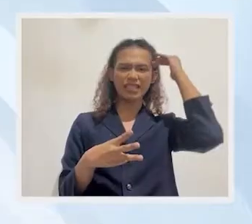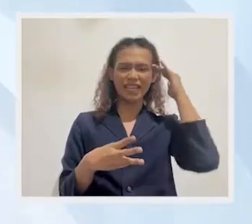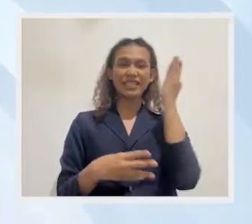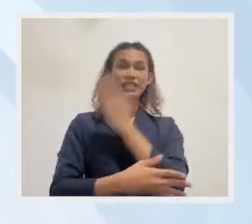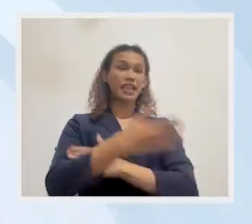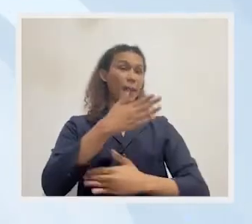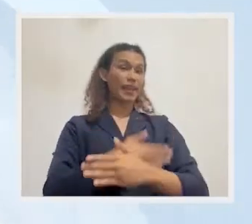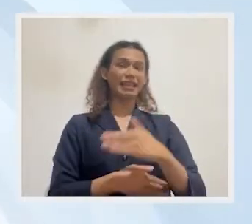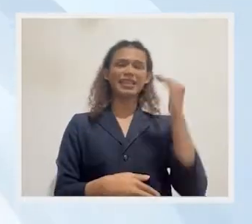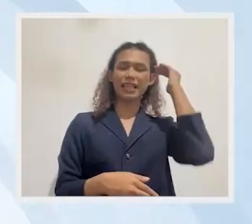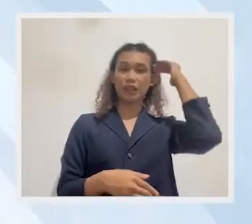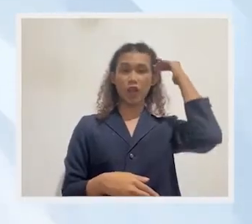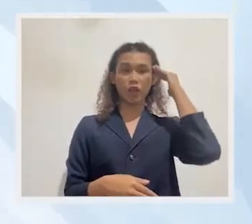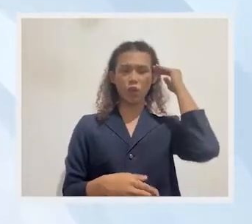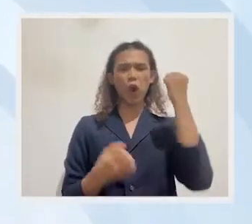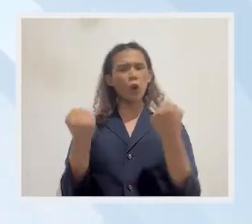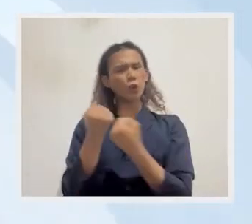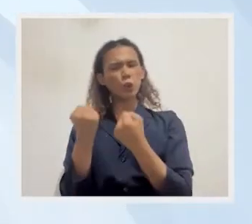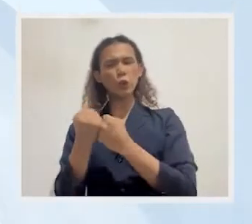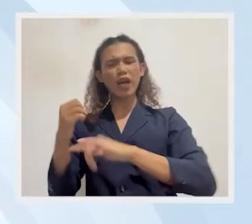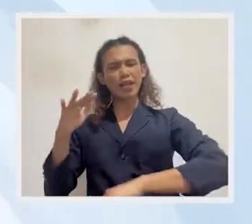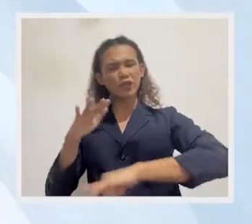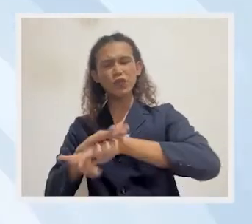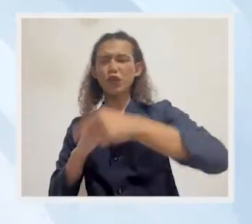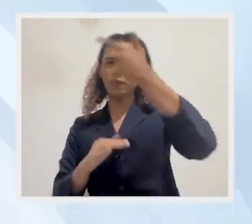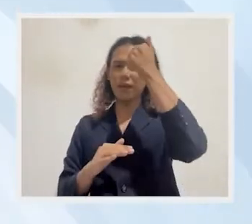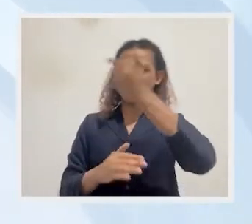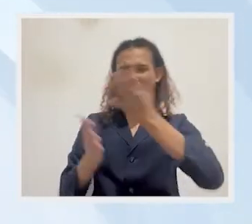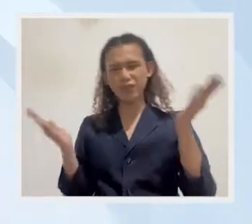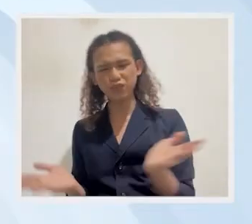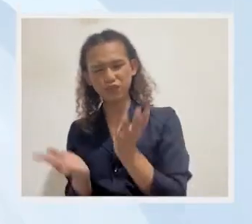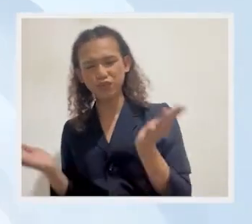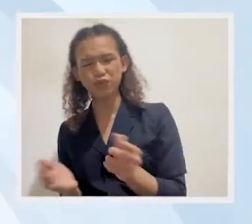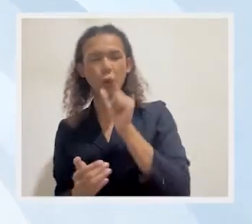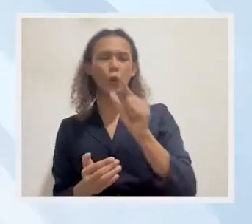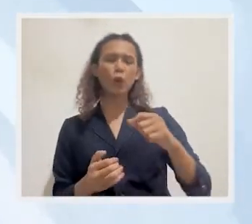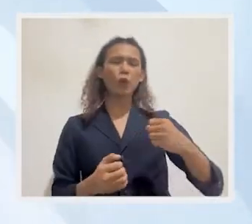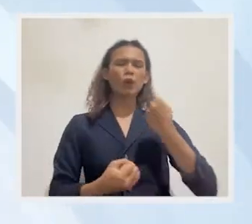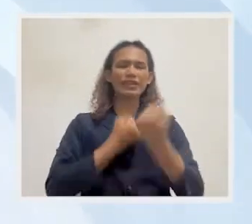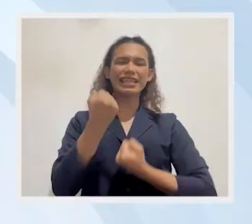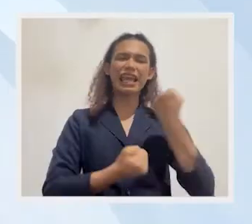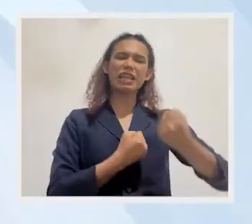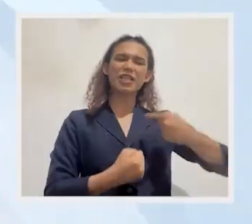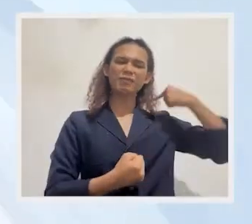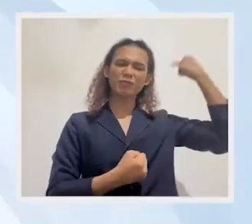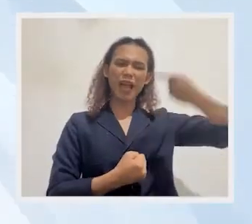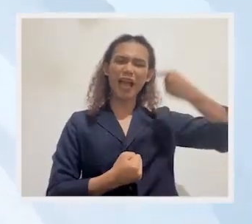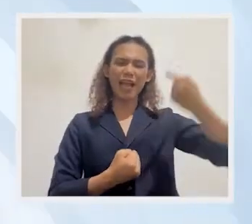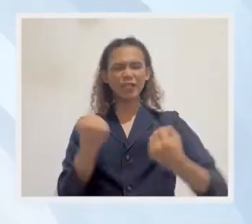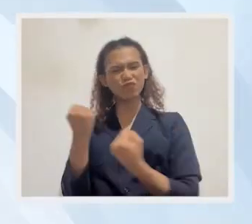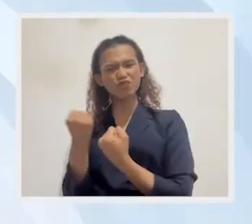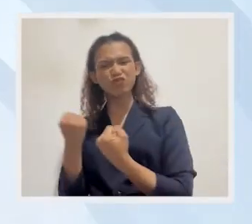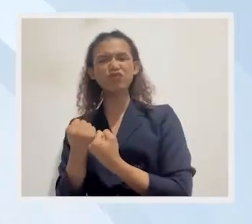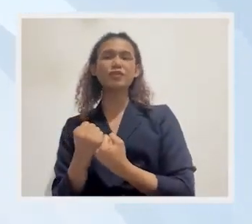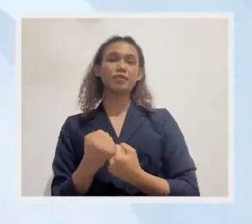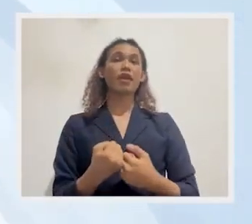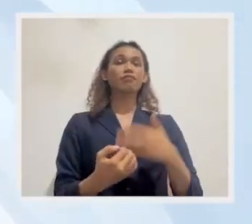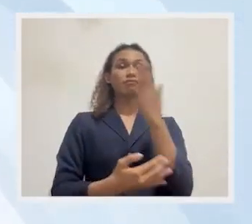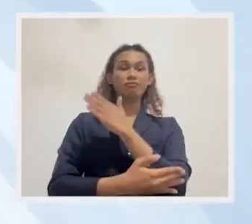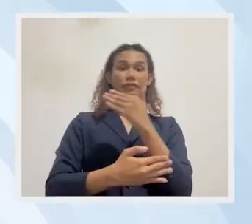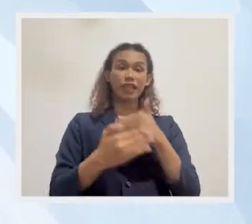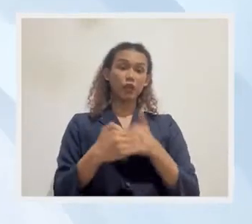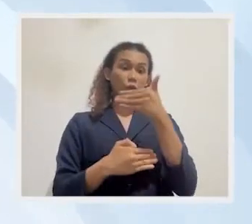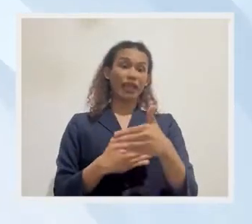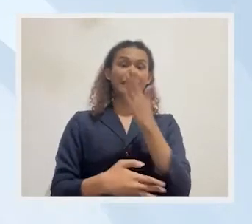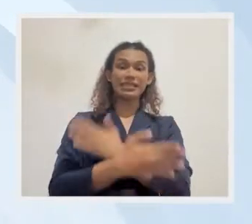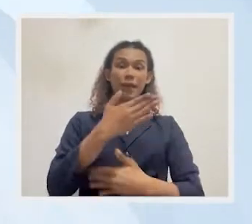mungkin membutuhkan dukungan ekstra dalam belajar dan menjalani kehidupan sehari-hari. Disabilitas mental mencakup berbagai